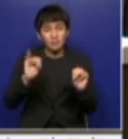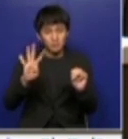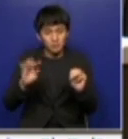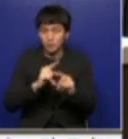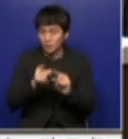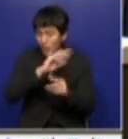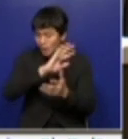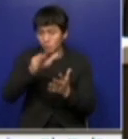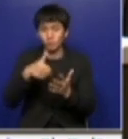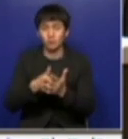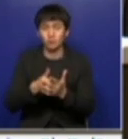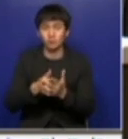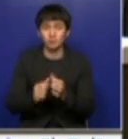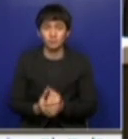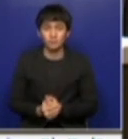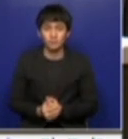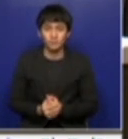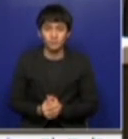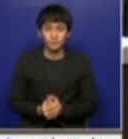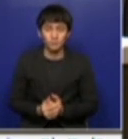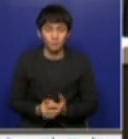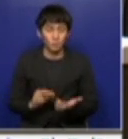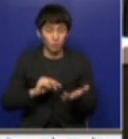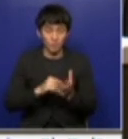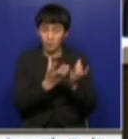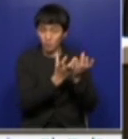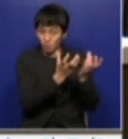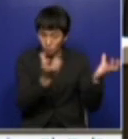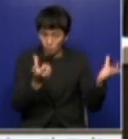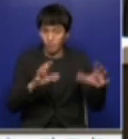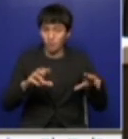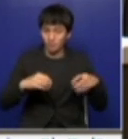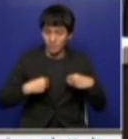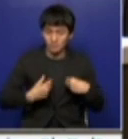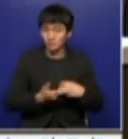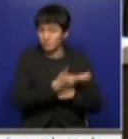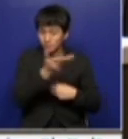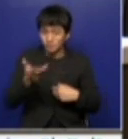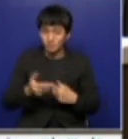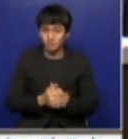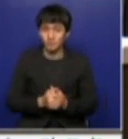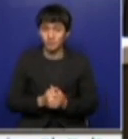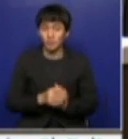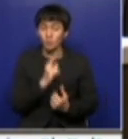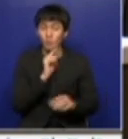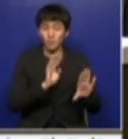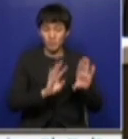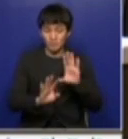สมาชิกผู้ไปนะครับมีคำไม่ใช้สารรองรับถ้าเครียดเคียงจากเมื่อปี